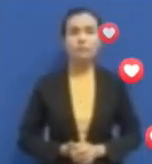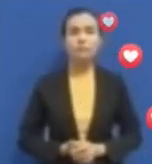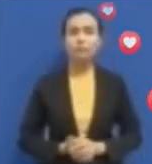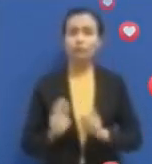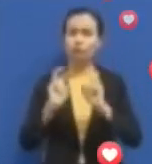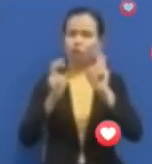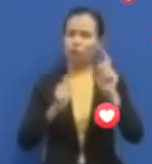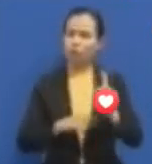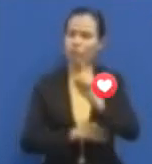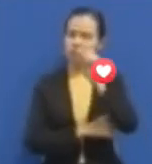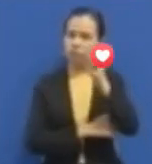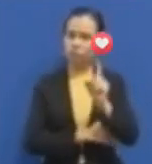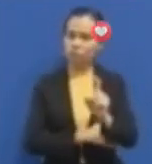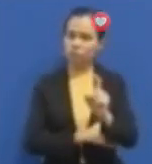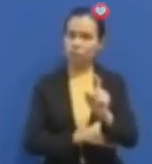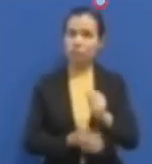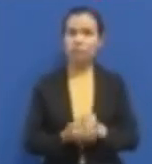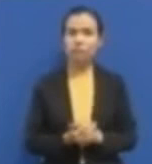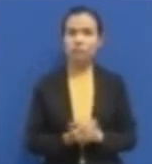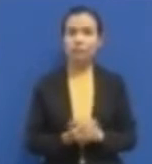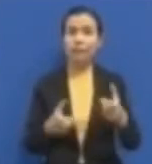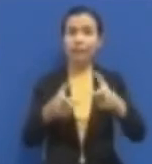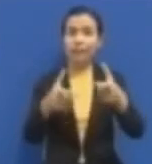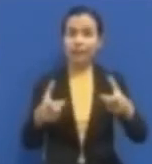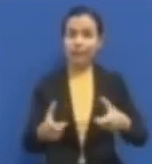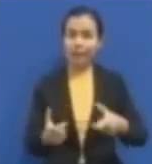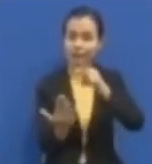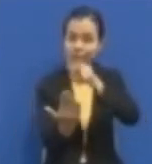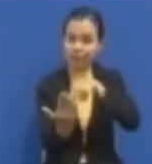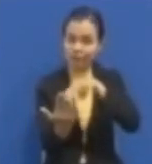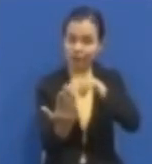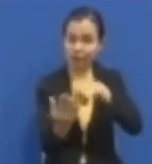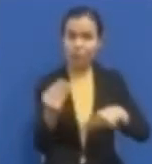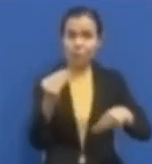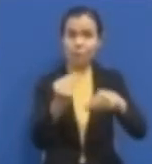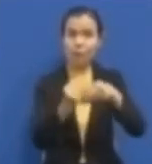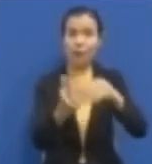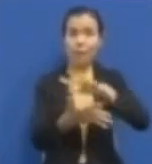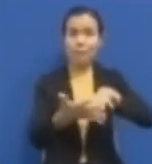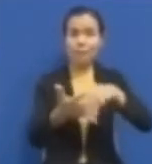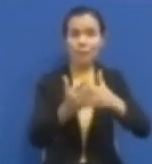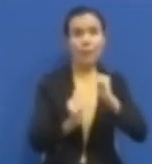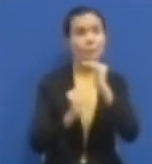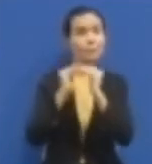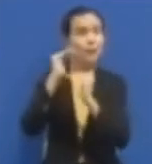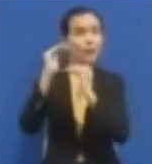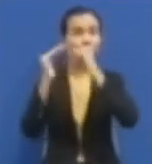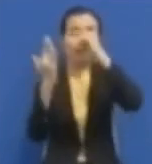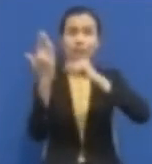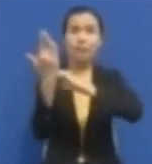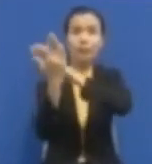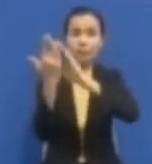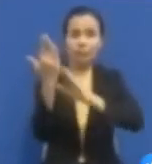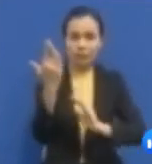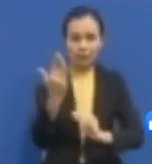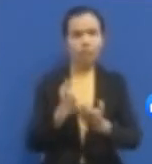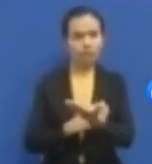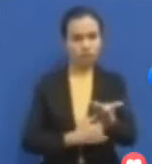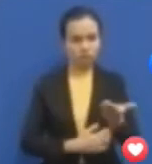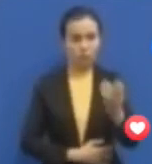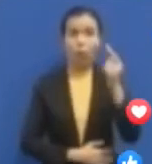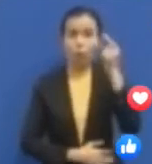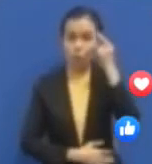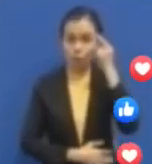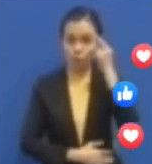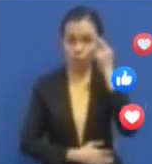ตจากการได้อ่านรายงานความคืบหน้าแผนปฏิรูปประเทศเป็นที่ทราบกันอยู่นะครับว่า